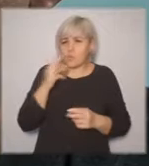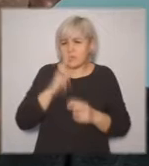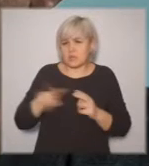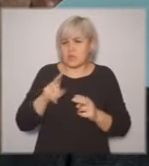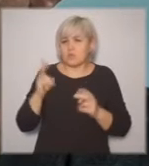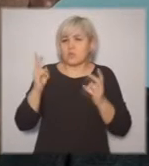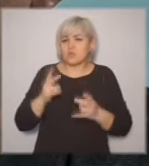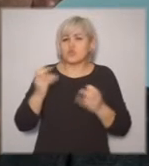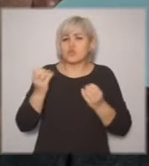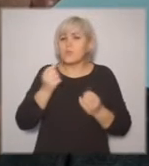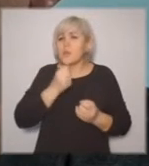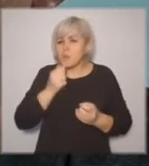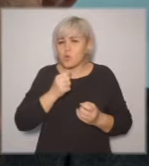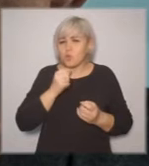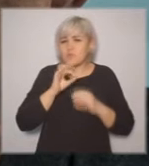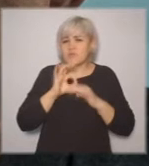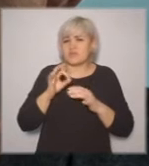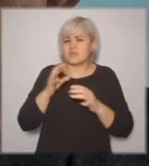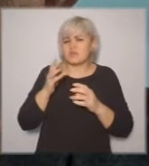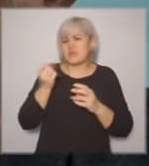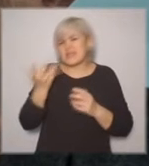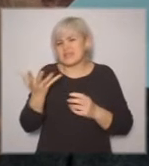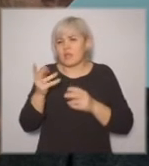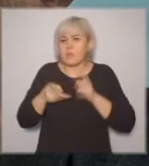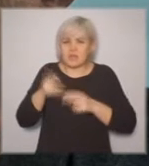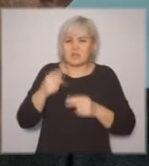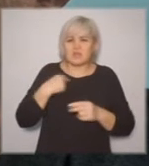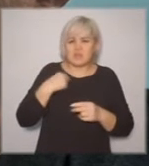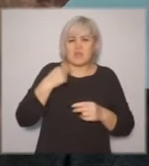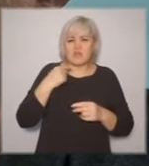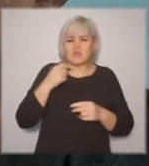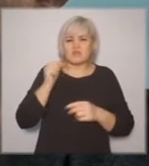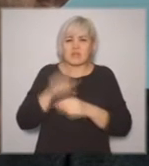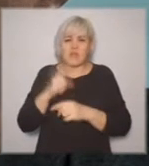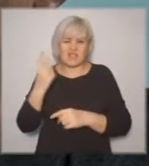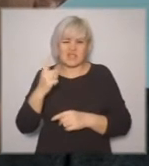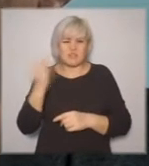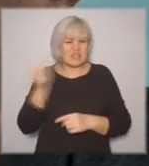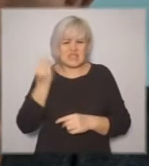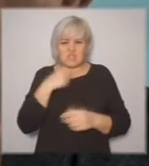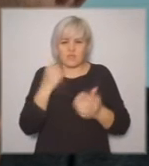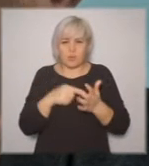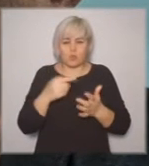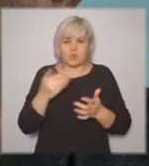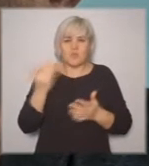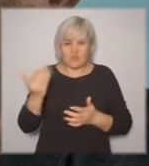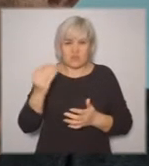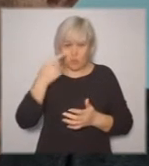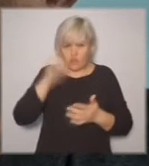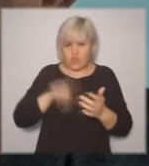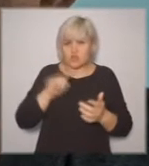возможно, еще попробовать провести еще ряд операций. Я им задал один единственный